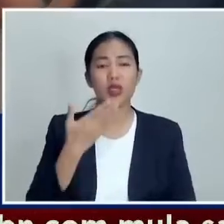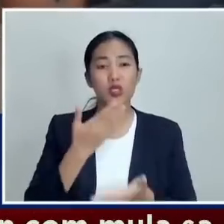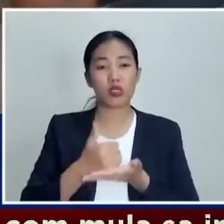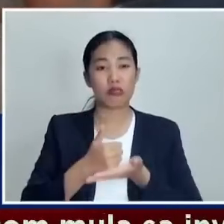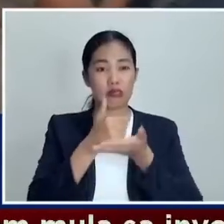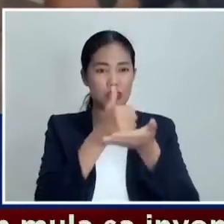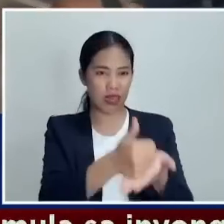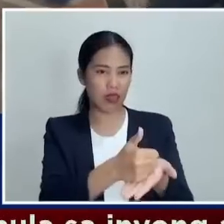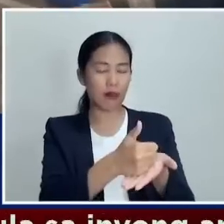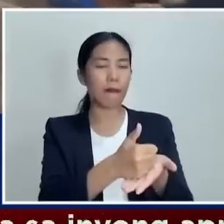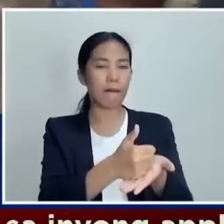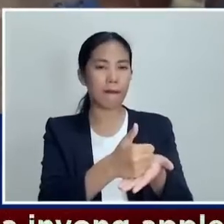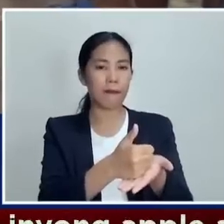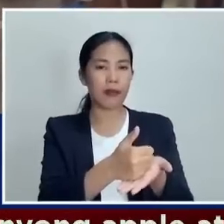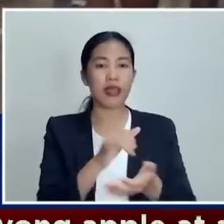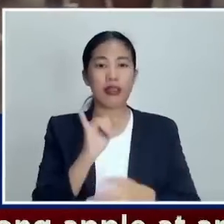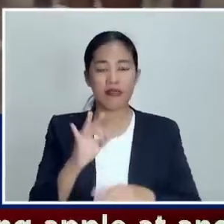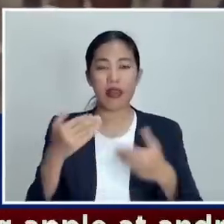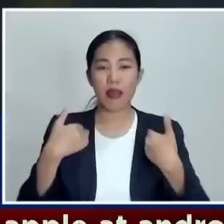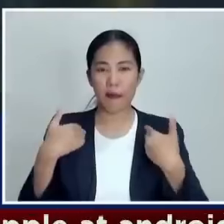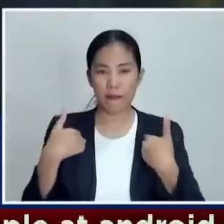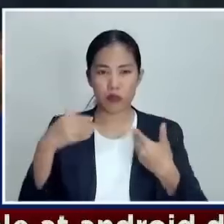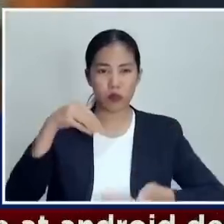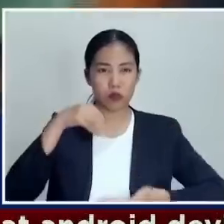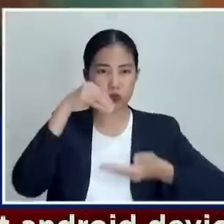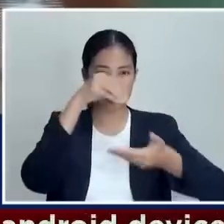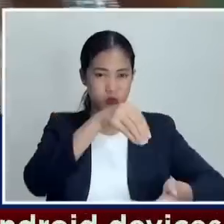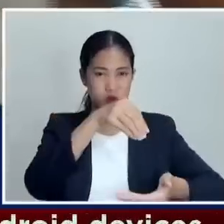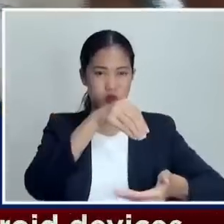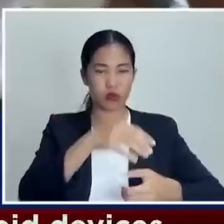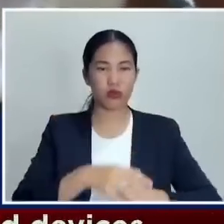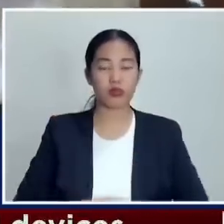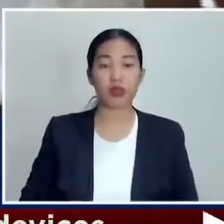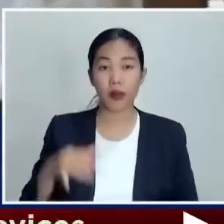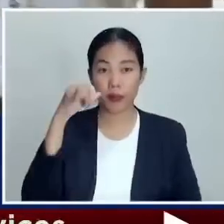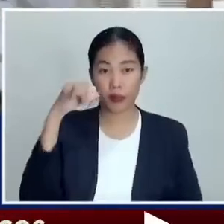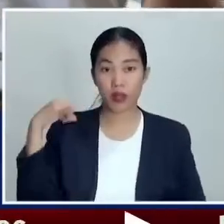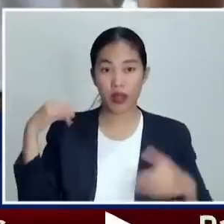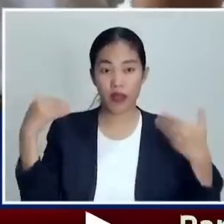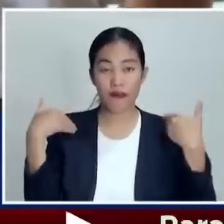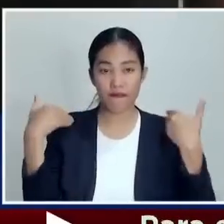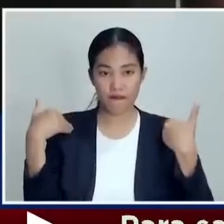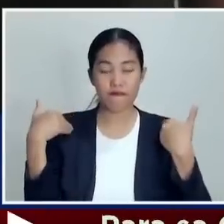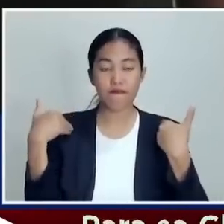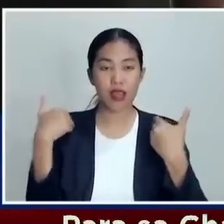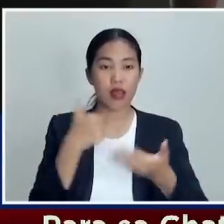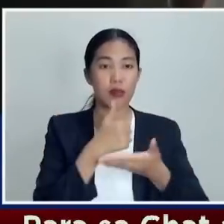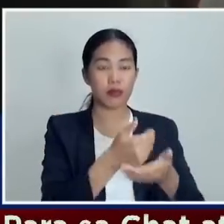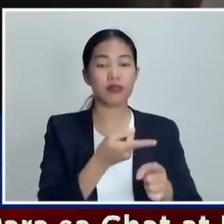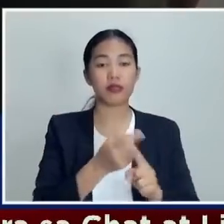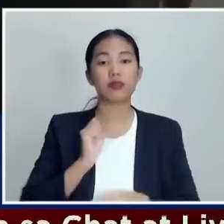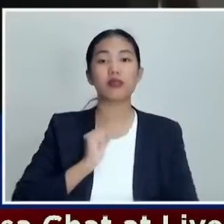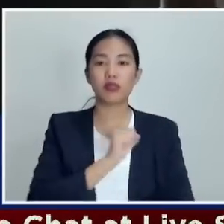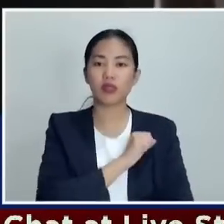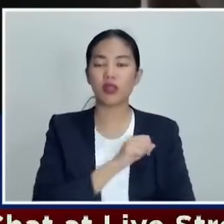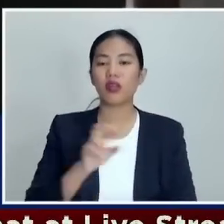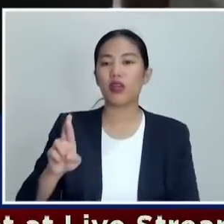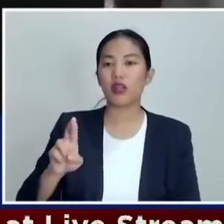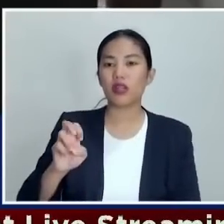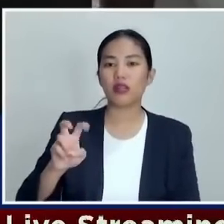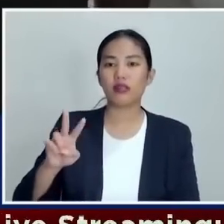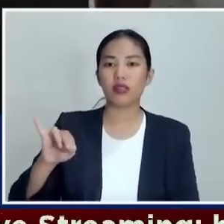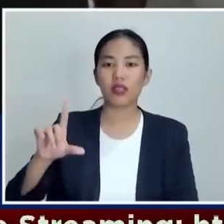oil spill kapag may dumarating na ayuda. Kahapon nagatid ang tulong si Senator Bong Revilla at kanina naman si Senator